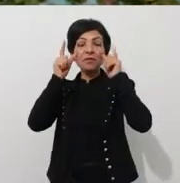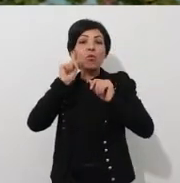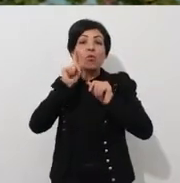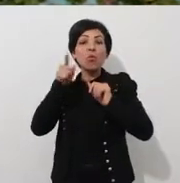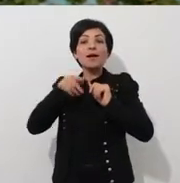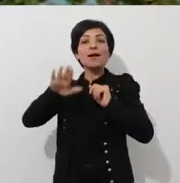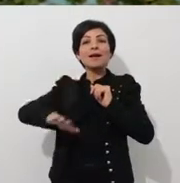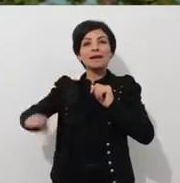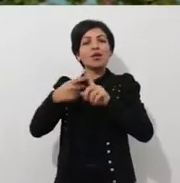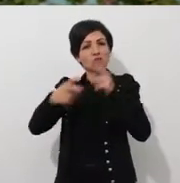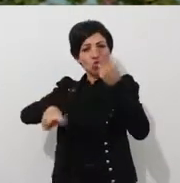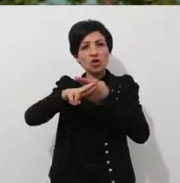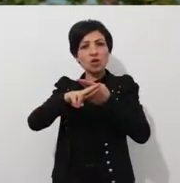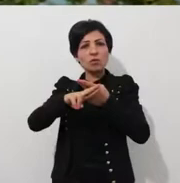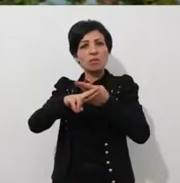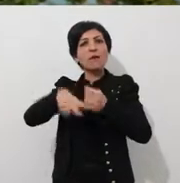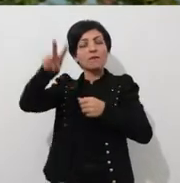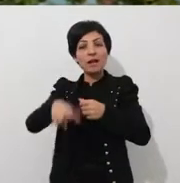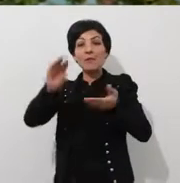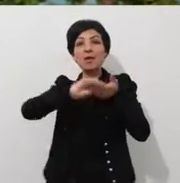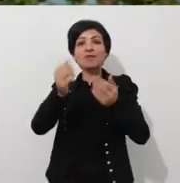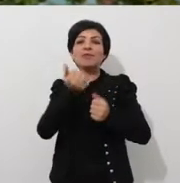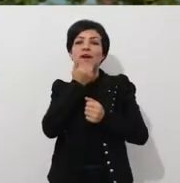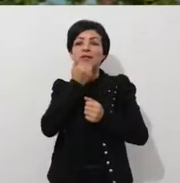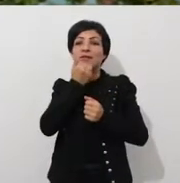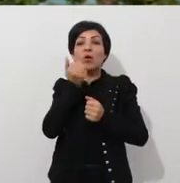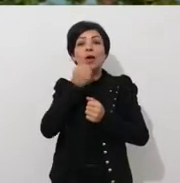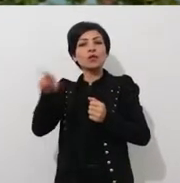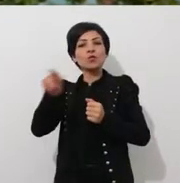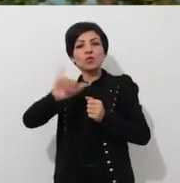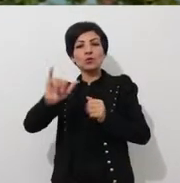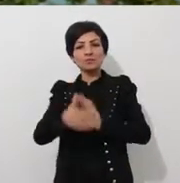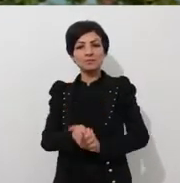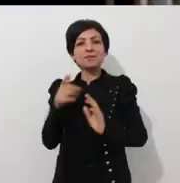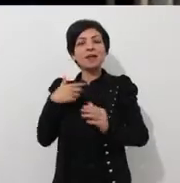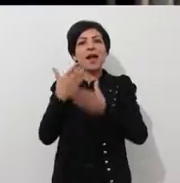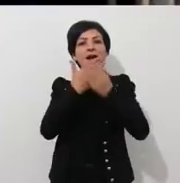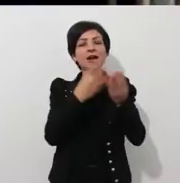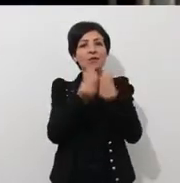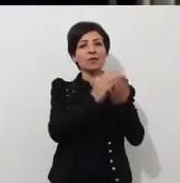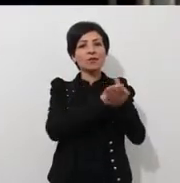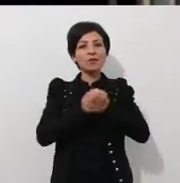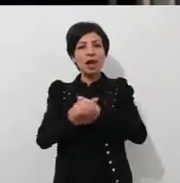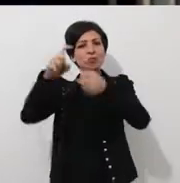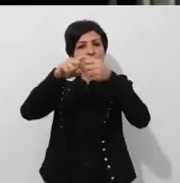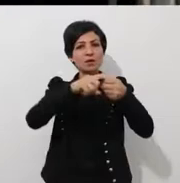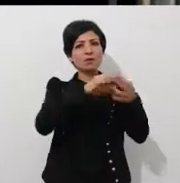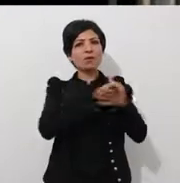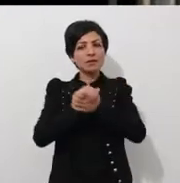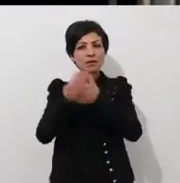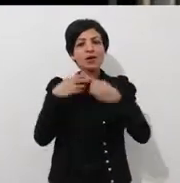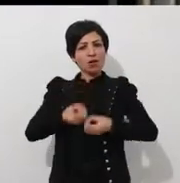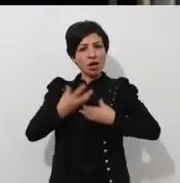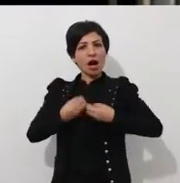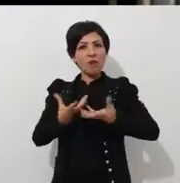لأنه الطفل يعرف يجاوب بالصحيح، لكن وقت اللي يكتب لنا بالغلط وما هوش ذنبه. يعني نقرأ كيف التلامذة، نشارك في